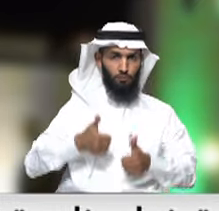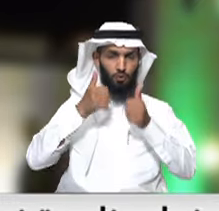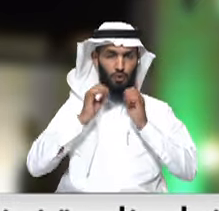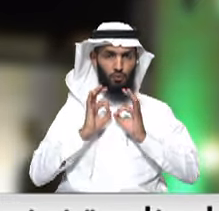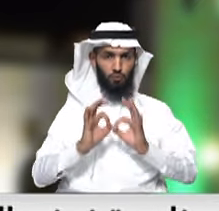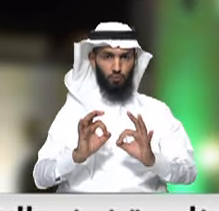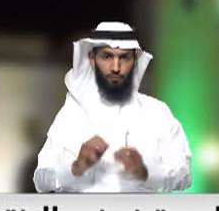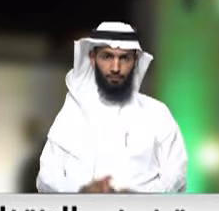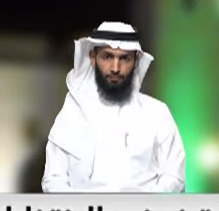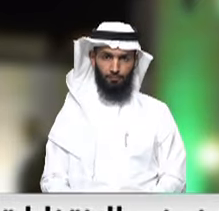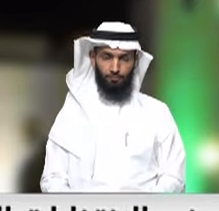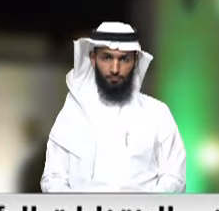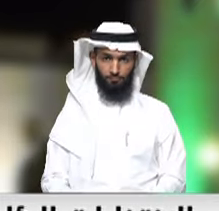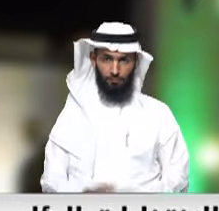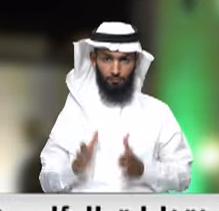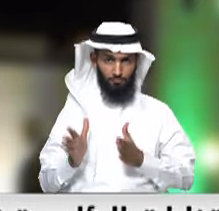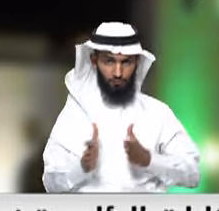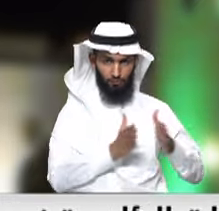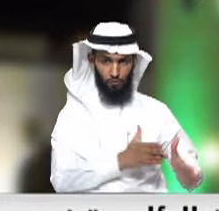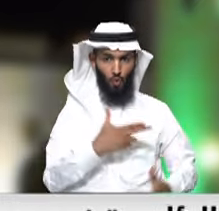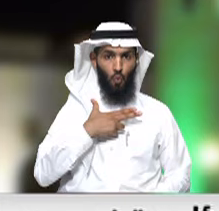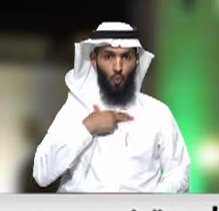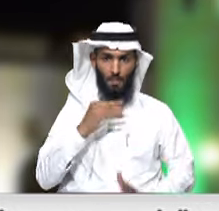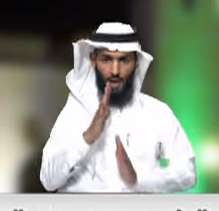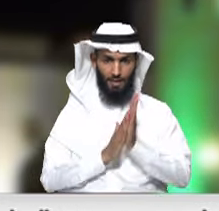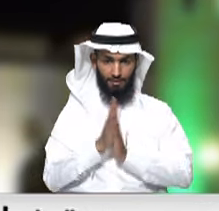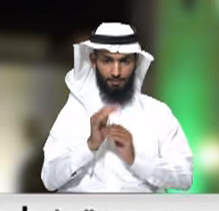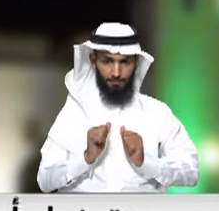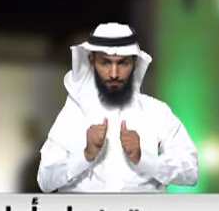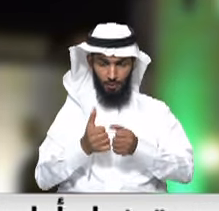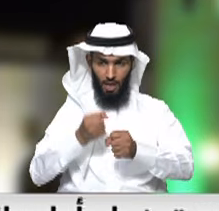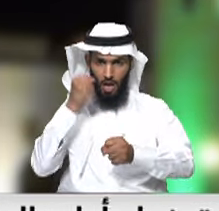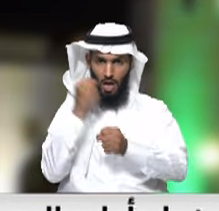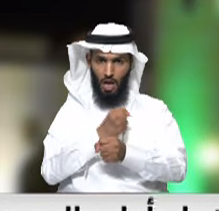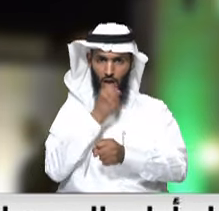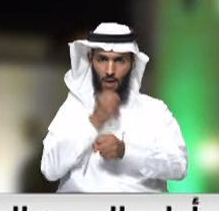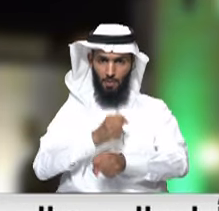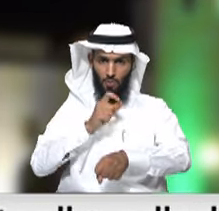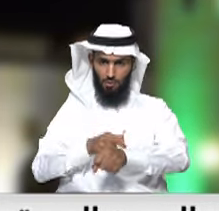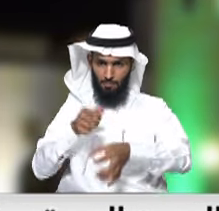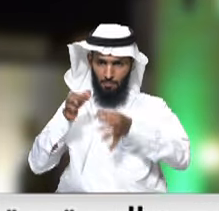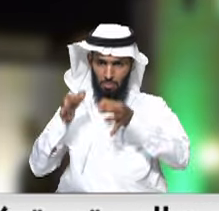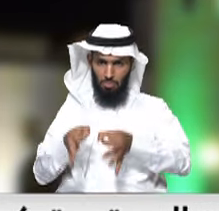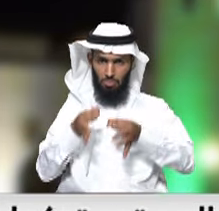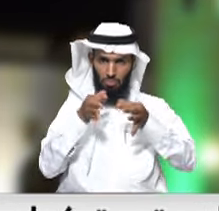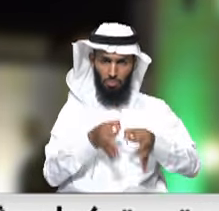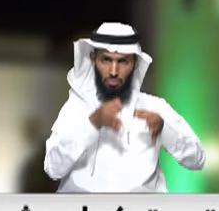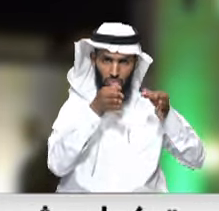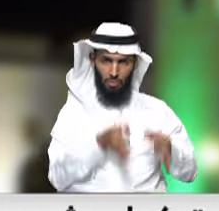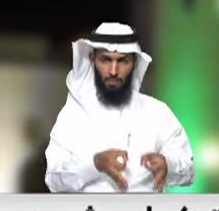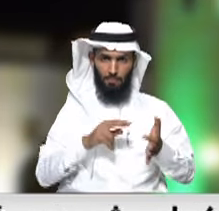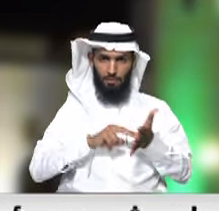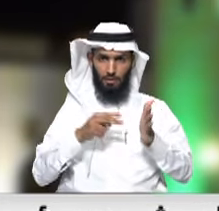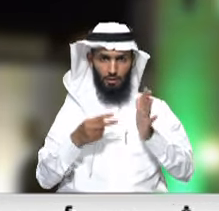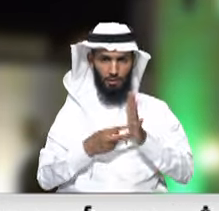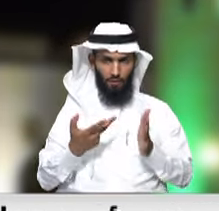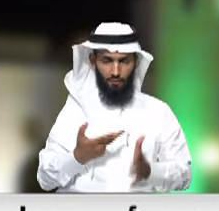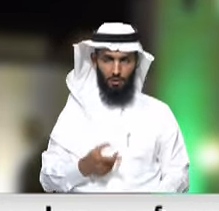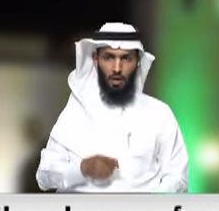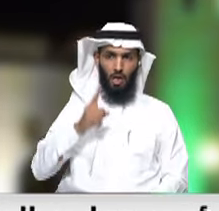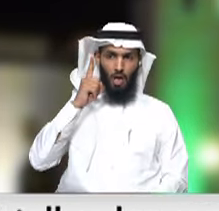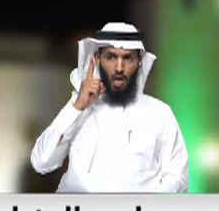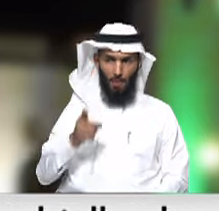وفي إطار حرص الحكومة على التزام الموظفين بساعات العمل الرسمية في الوزارات والجهات الحكومية، كلف مجلس الوزراء